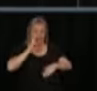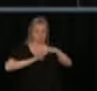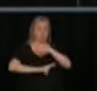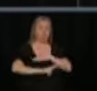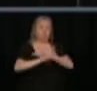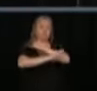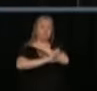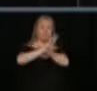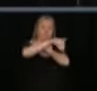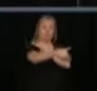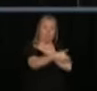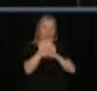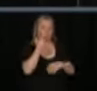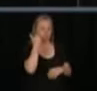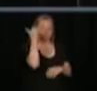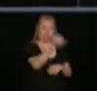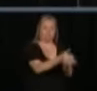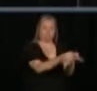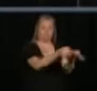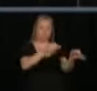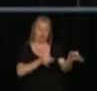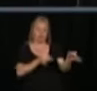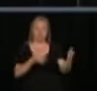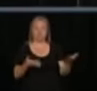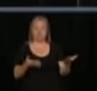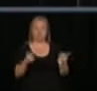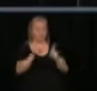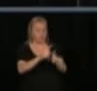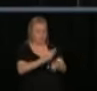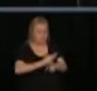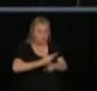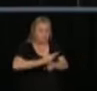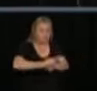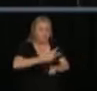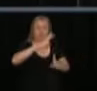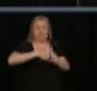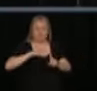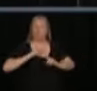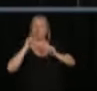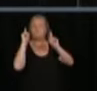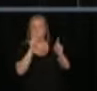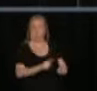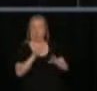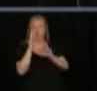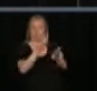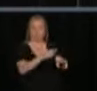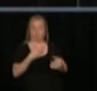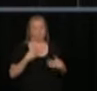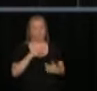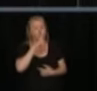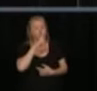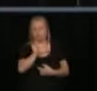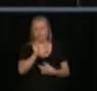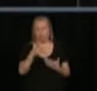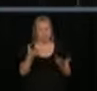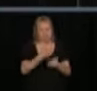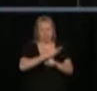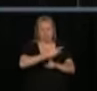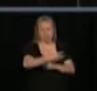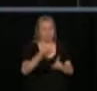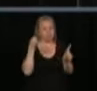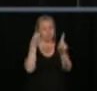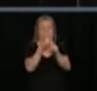leur rendez-vous au cours des 2 prochaines semaines. Puis on devrait être au moins à plus de 80 % pour la deuxième dose là, dans les 2 prochaines semaines si tout le monde vient se faire